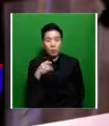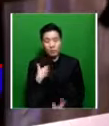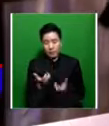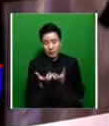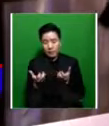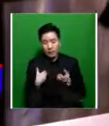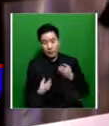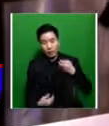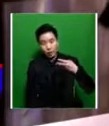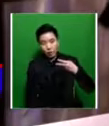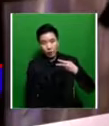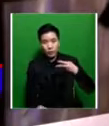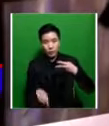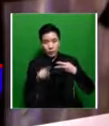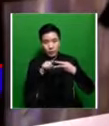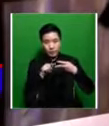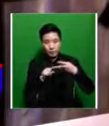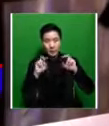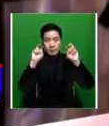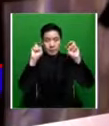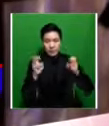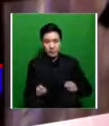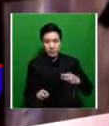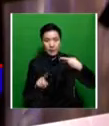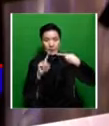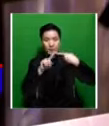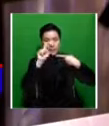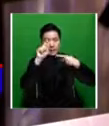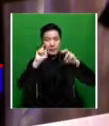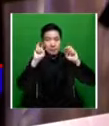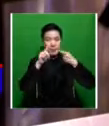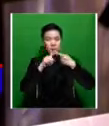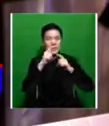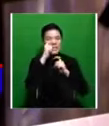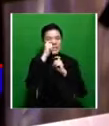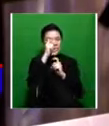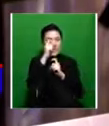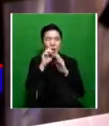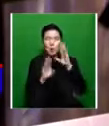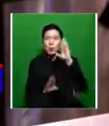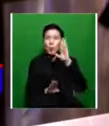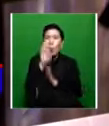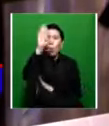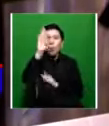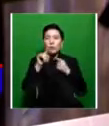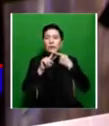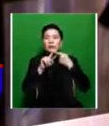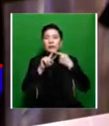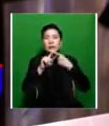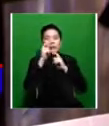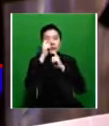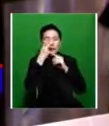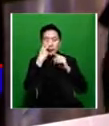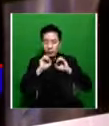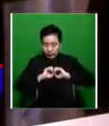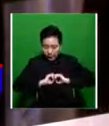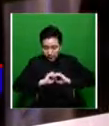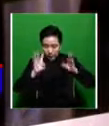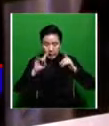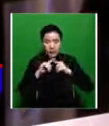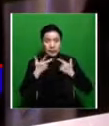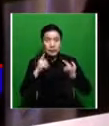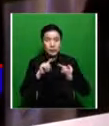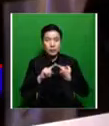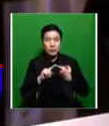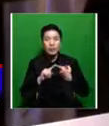องทำความเข้าใจประเด็นที่1ก็คือพื้นที่ที่มีความเสี่ยงสูงสูงนะครับเมื่อกี้มีความชัดเจนนะครับว่าพื้นที่แบบ